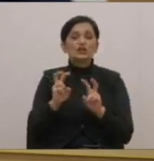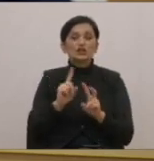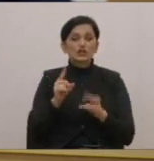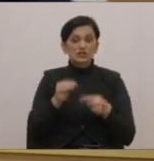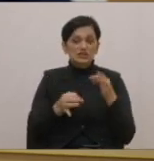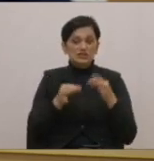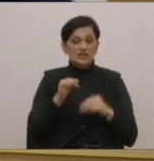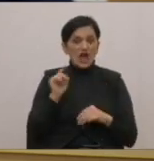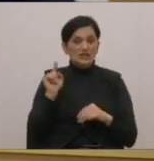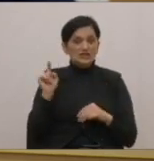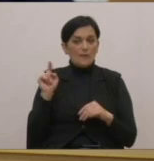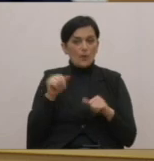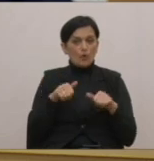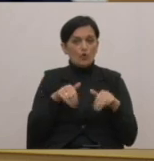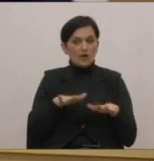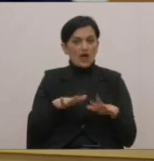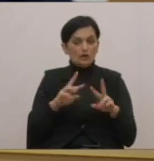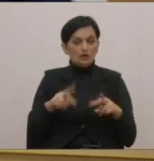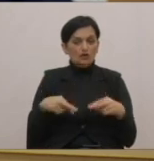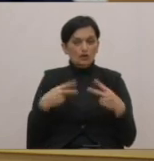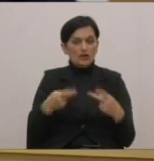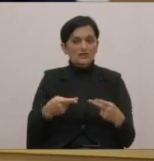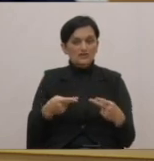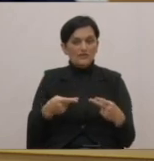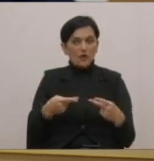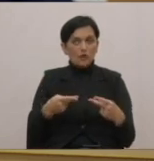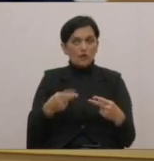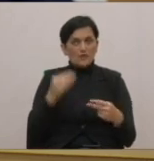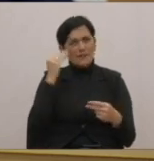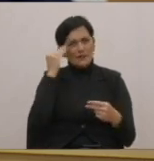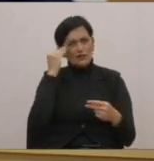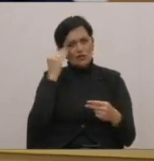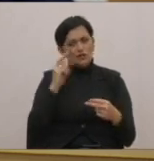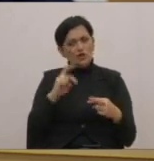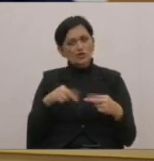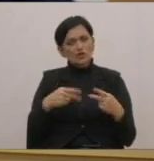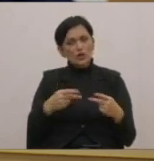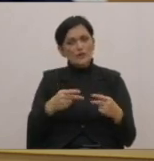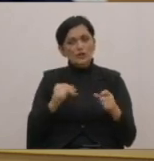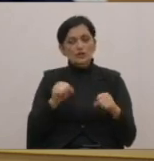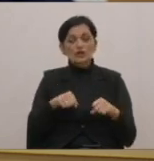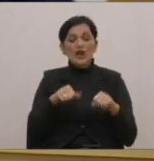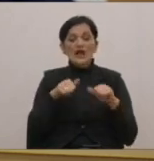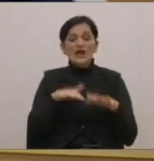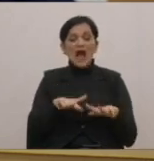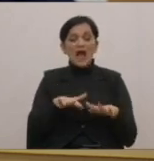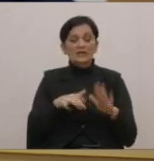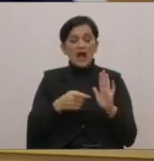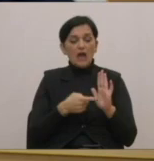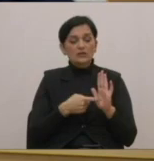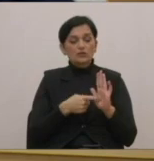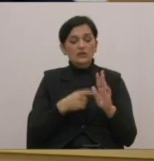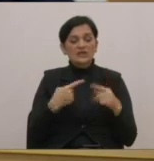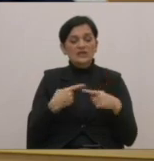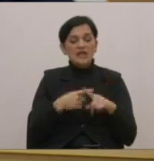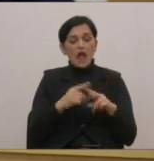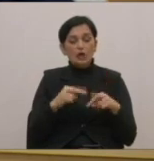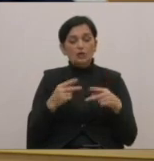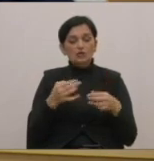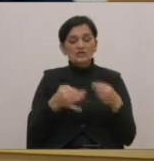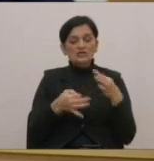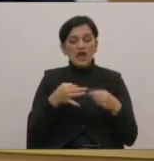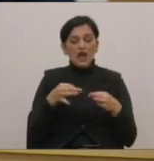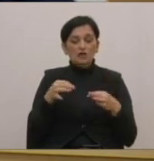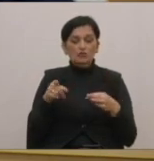სასამართლო გადაწყვეტილება შეიცვალოს რაღაც თვალსაზრისით შინაარსობრივად. შეიძლება არა ის, რომ გადაწყვეტილება იცვლება ტექნიკურად, რომ სასამართლოს